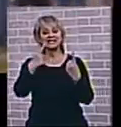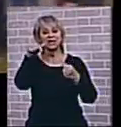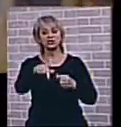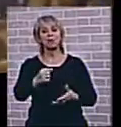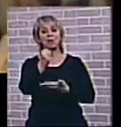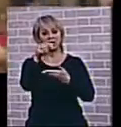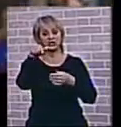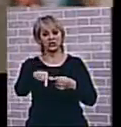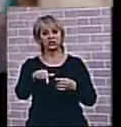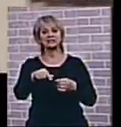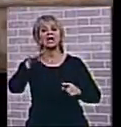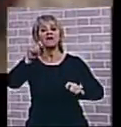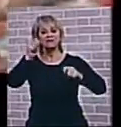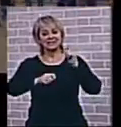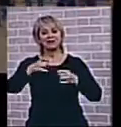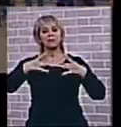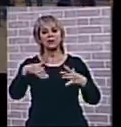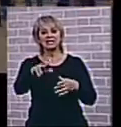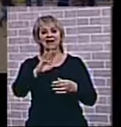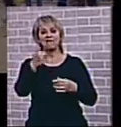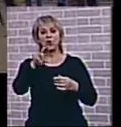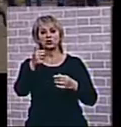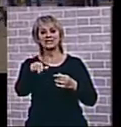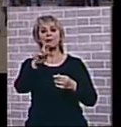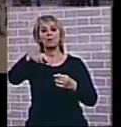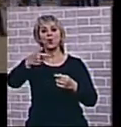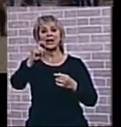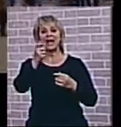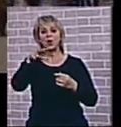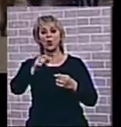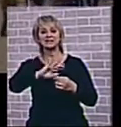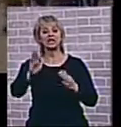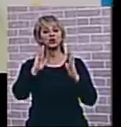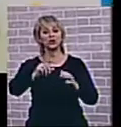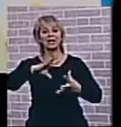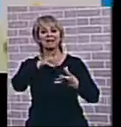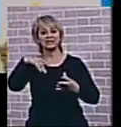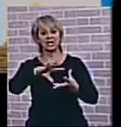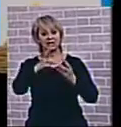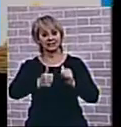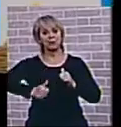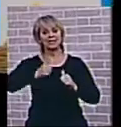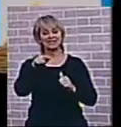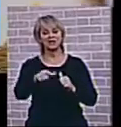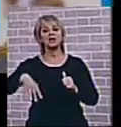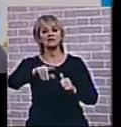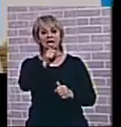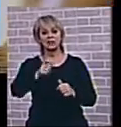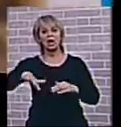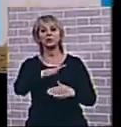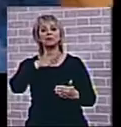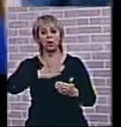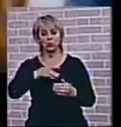возрождаются и поддерживаются. Фестивали и праздники в Вешенской или Пухляковской стали не только всероссийскими по статусу, а всенародными по